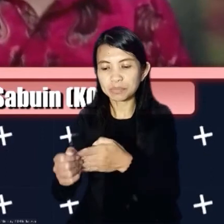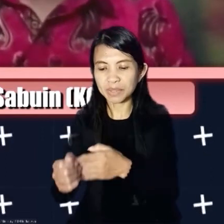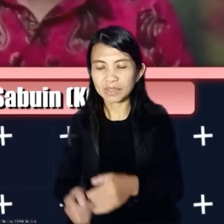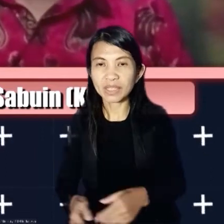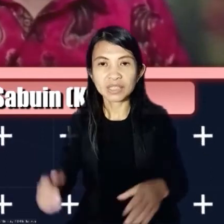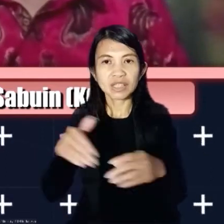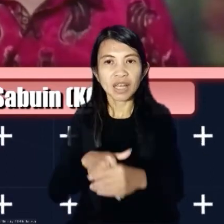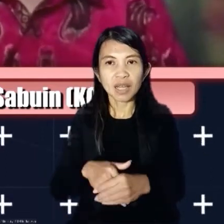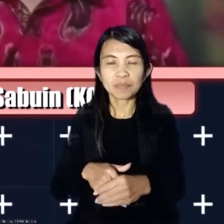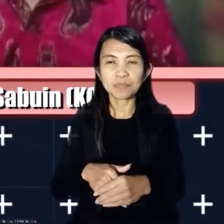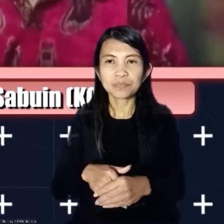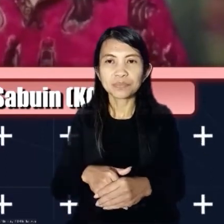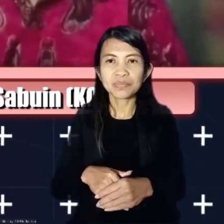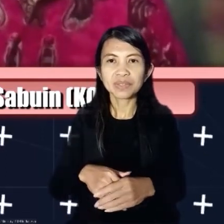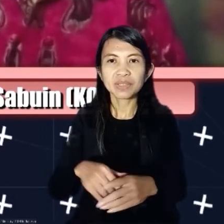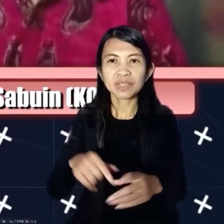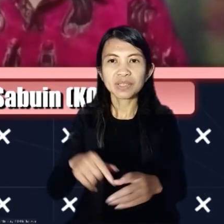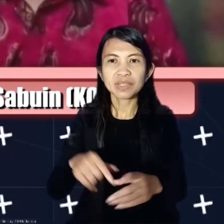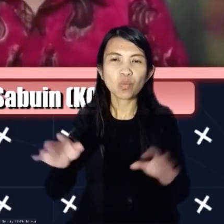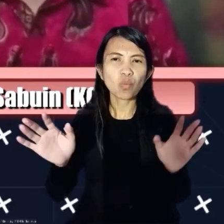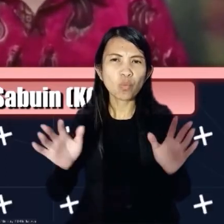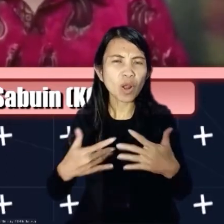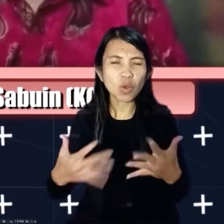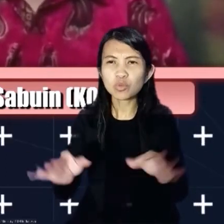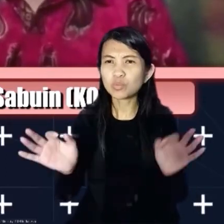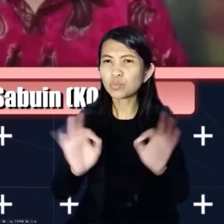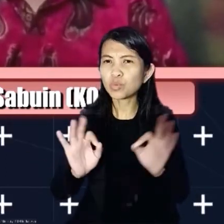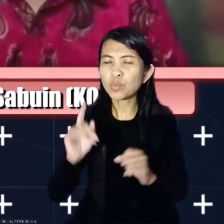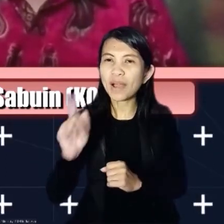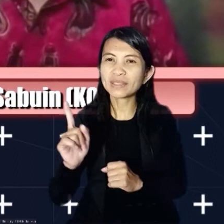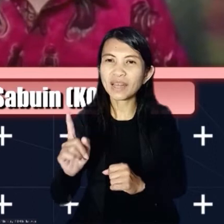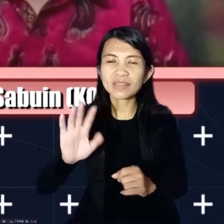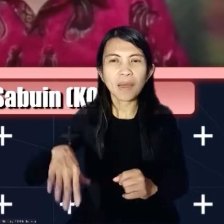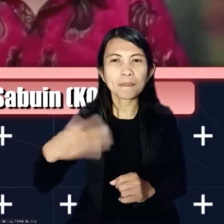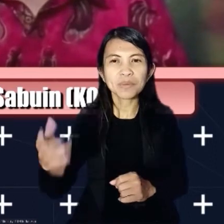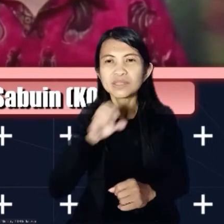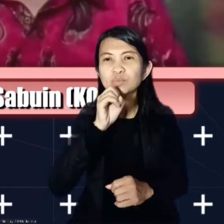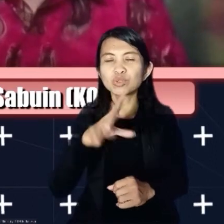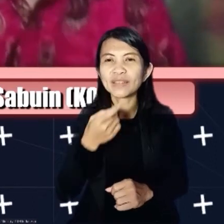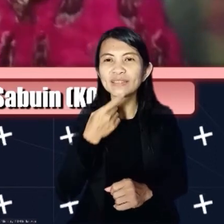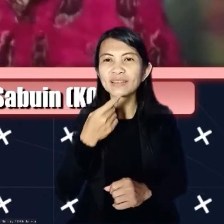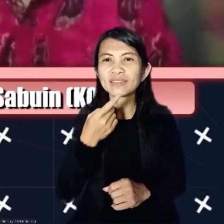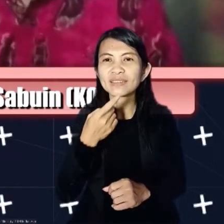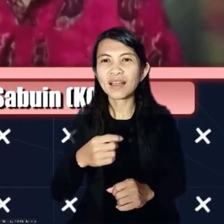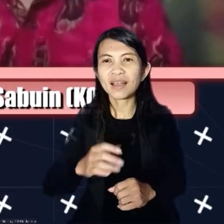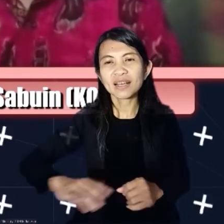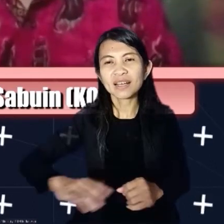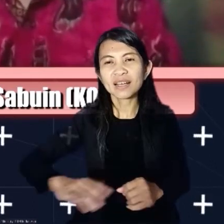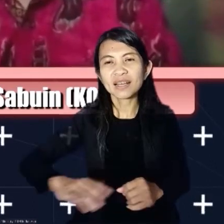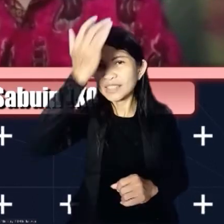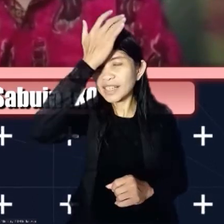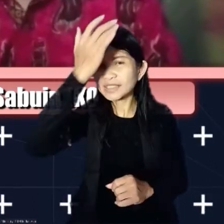kerajaan itu belum ada tapi disebutkan tentang kerajaan-kerajaan yang akan datang namanya